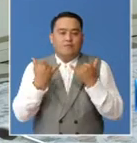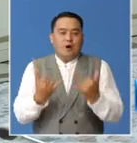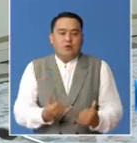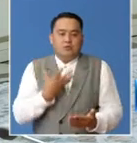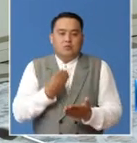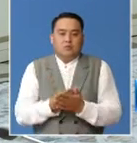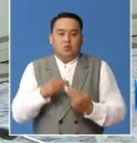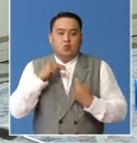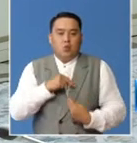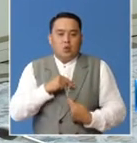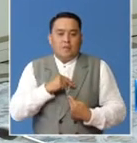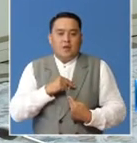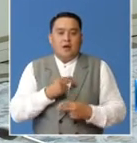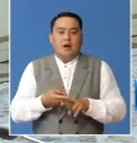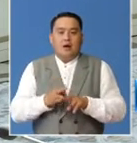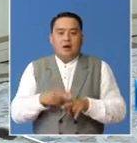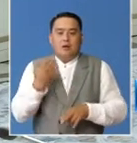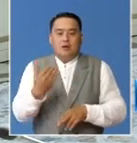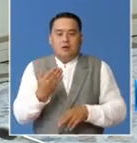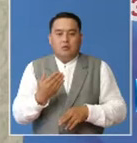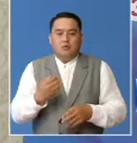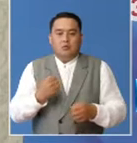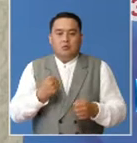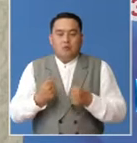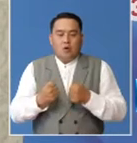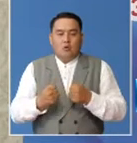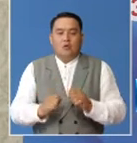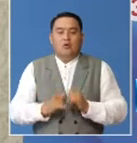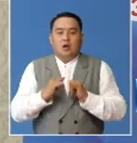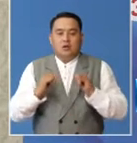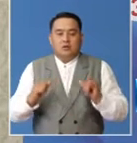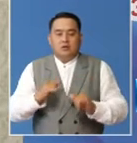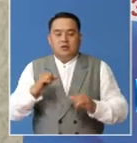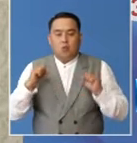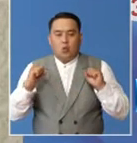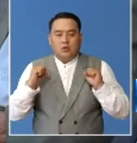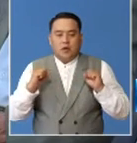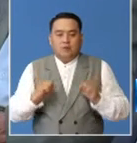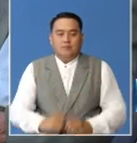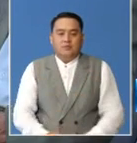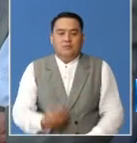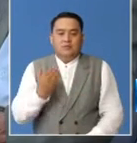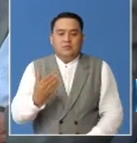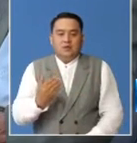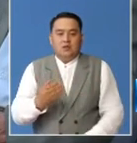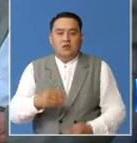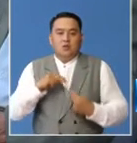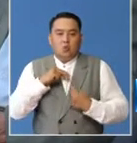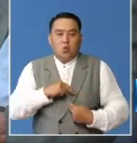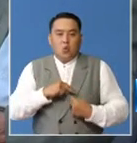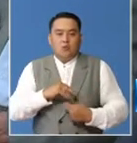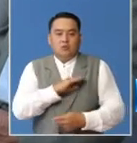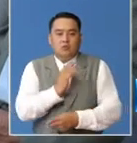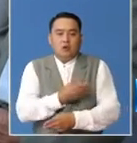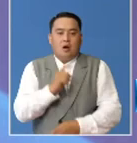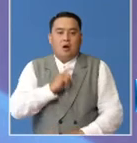своим многолетним трудом. Именно они заложили твердый фундамент в развитии отечественного спорта. Их самоотверженность, сила